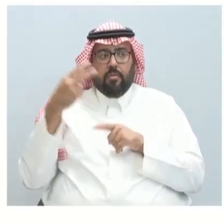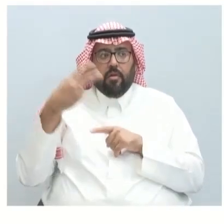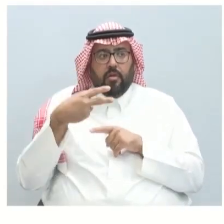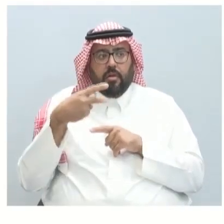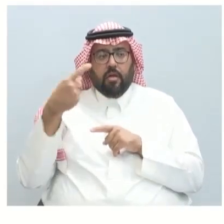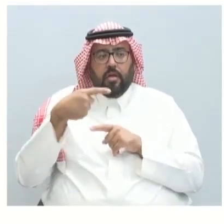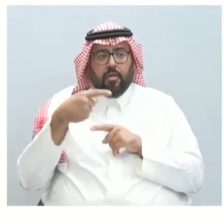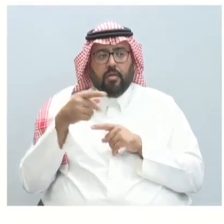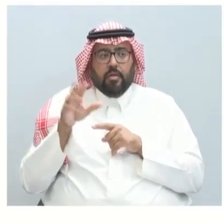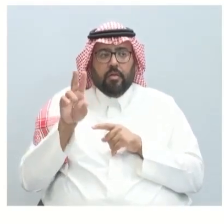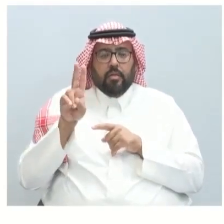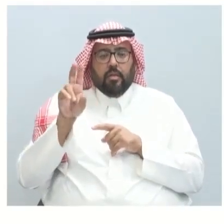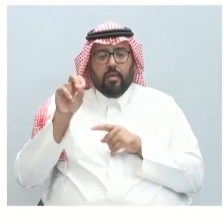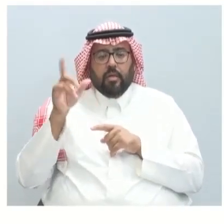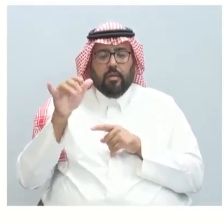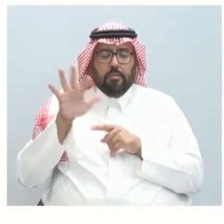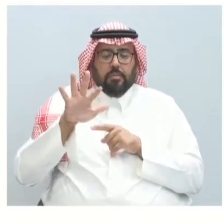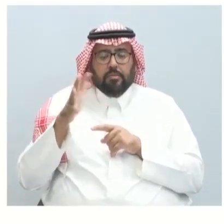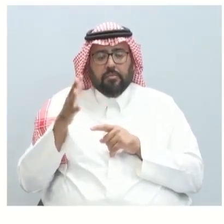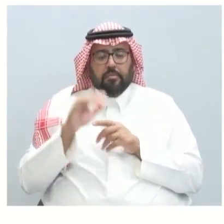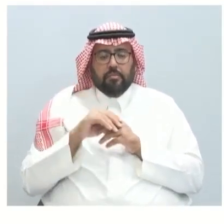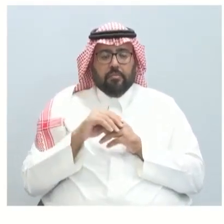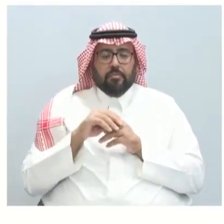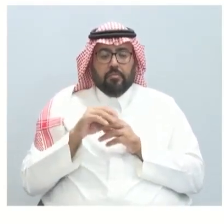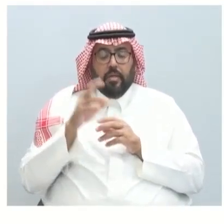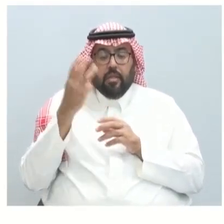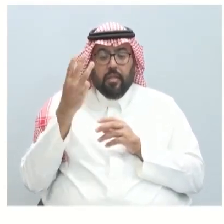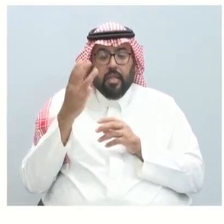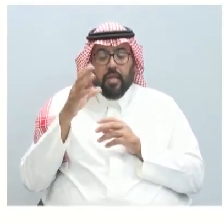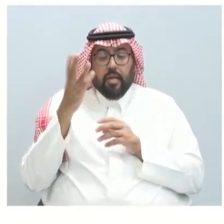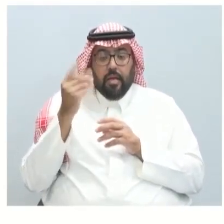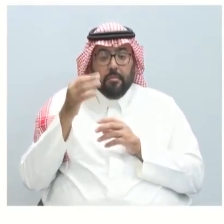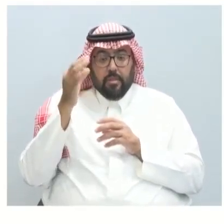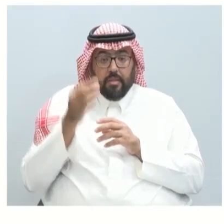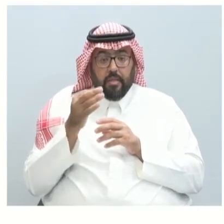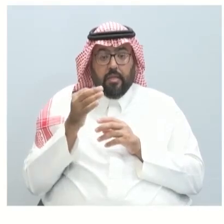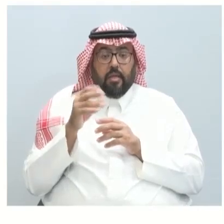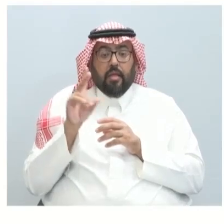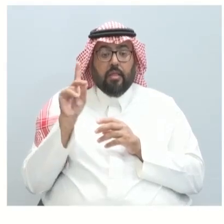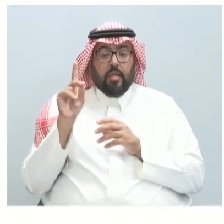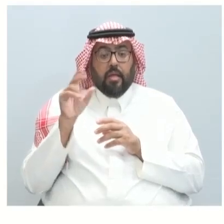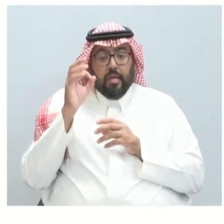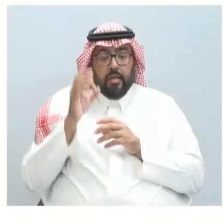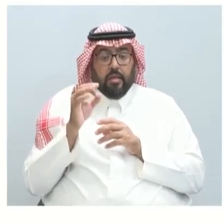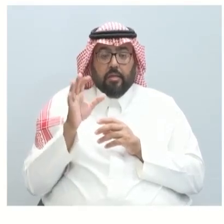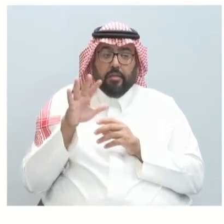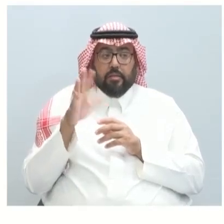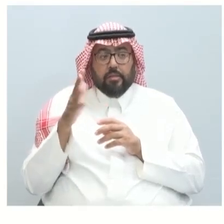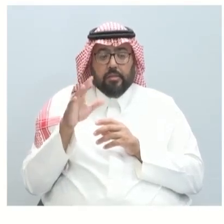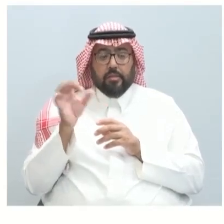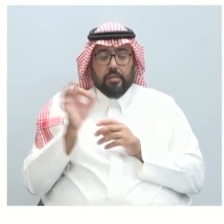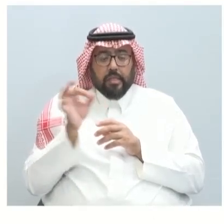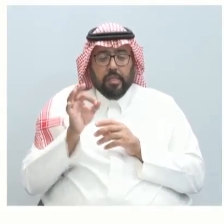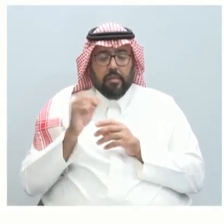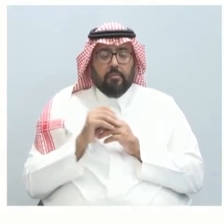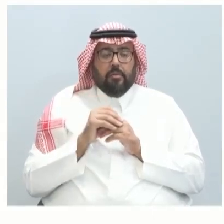وهنا نقول تقريبا لماذا لان الثلاثه ليس الرقم الدقيق لقي ابنائي بناتي بل هذا الرقم التقريبي